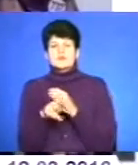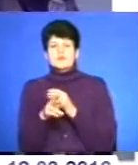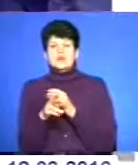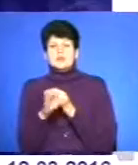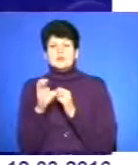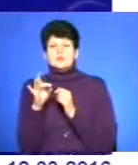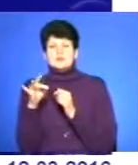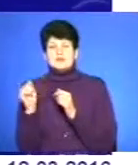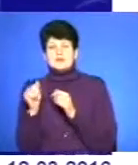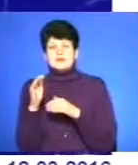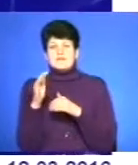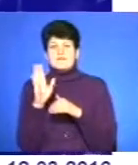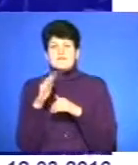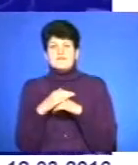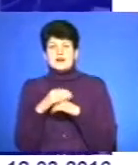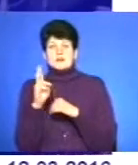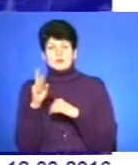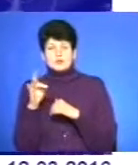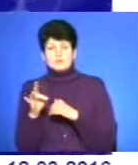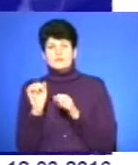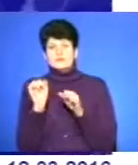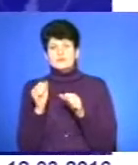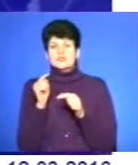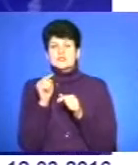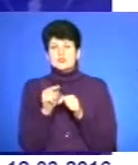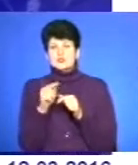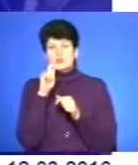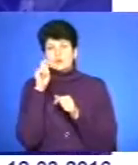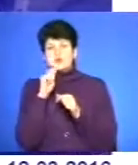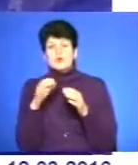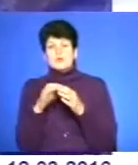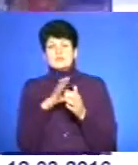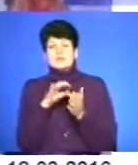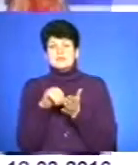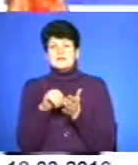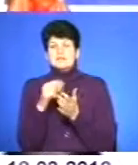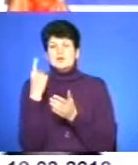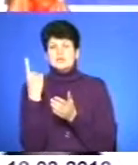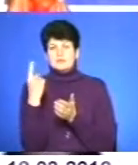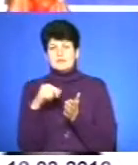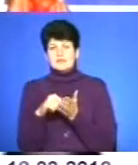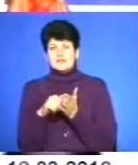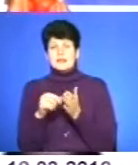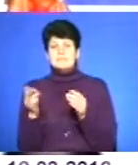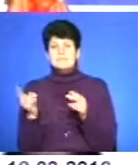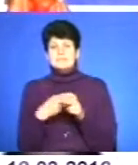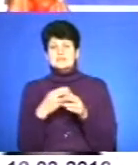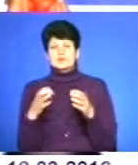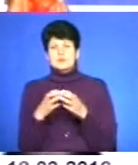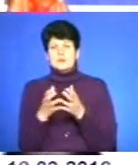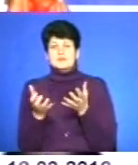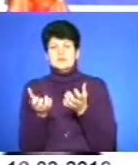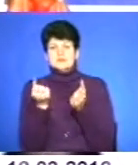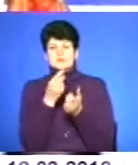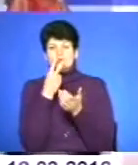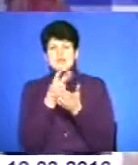суб'єктивний суддівський фактор. Ймовірно, через те, що українська команда була представлена всього лиш одним учасником і без групи підтримки відобразилося